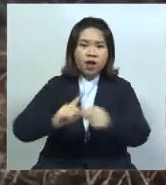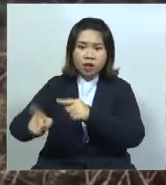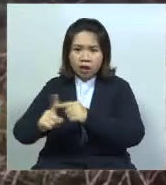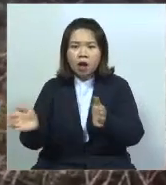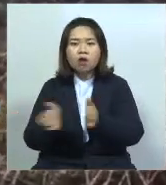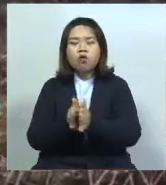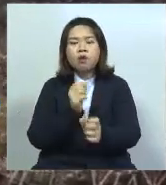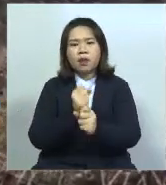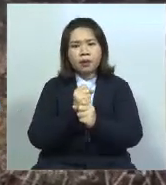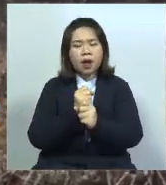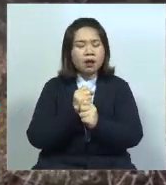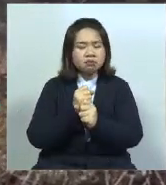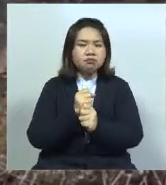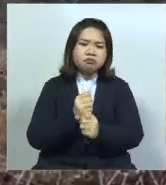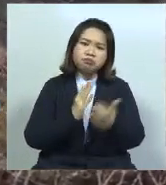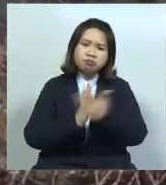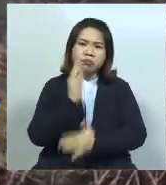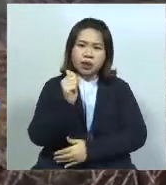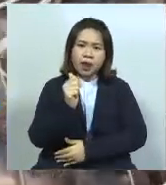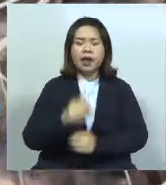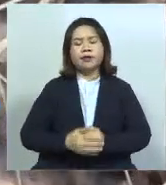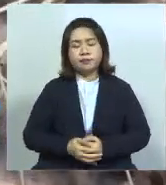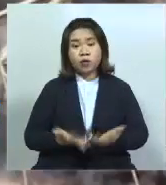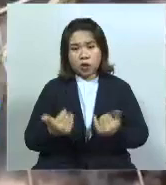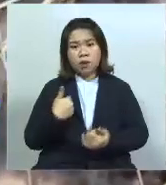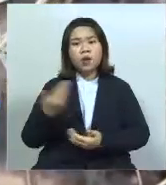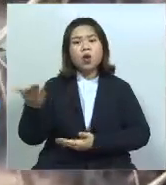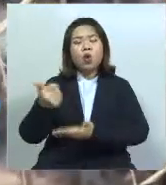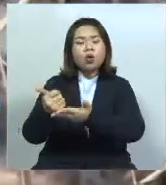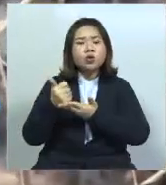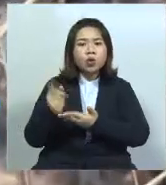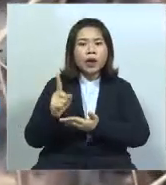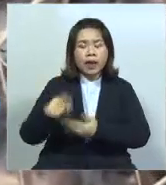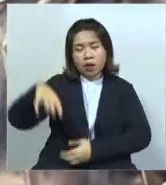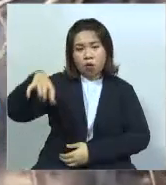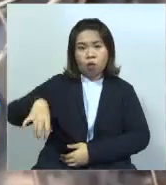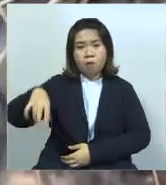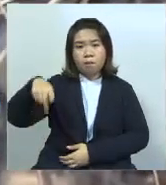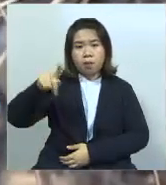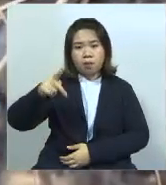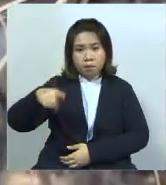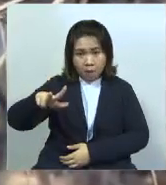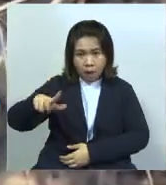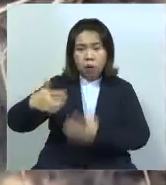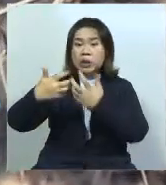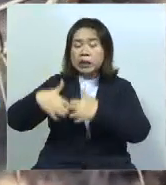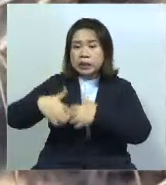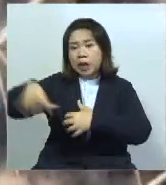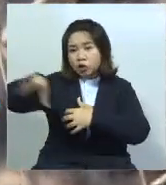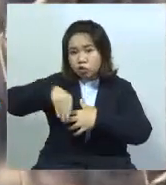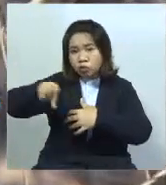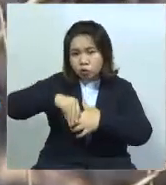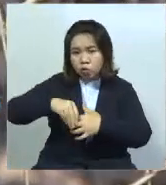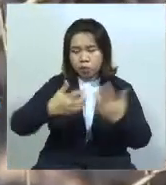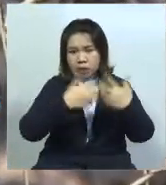ำงานเกิดประสิทธิภาพนอกจากนี้ยังขอรับการสนับสนุนเครื่องสูบน้ำจากกรมป้องกันและบรรเทาสาธารณภัยเพิ่มอีก10เ